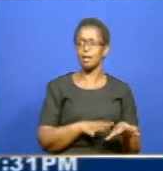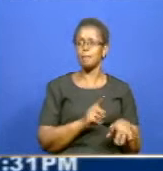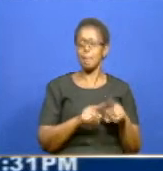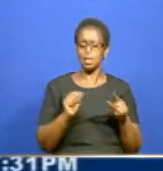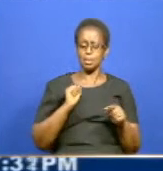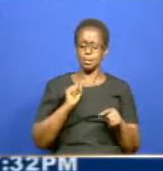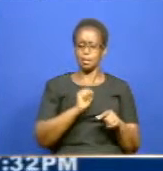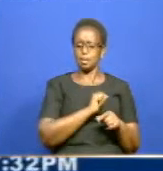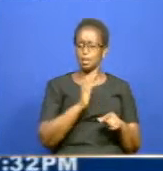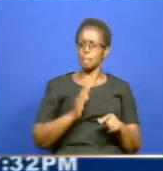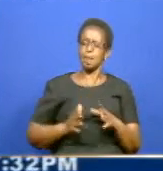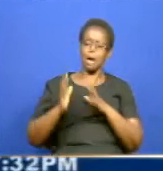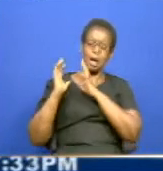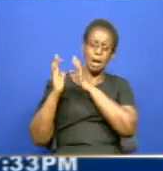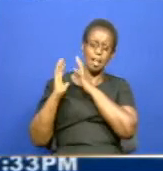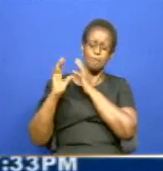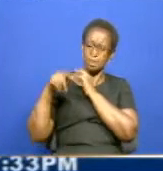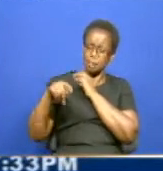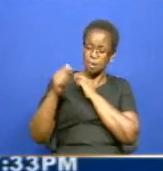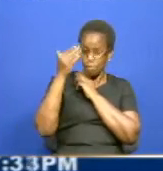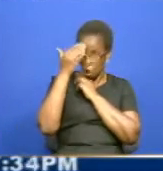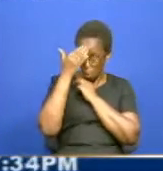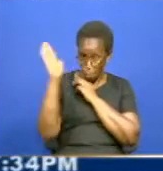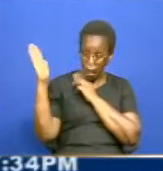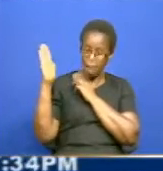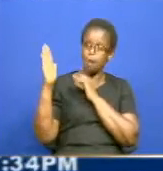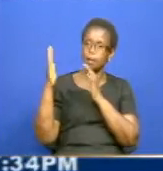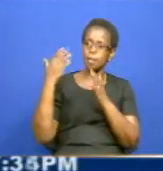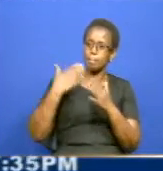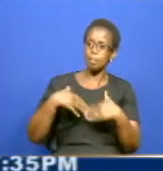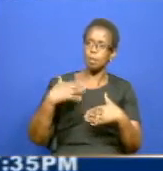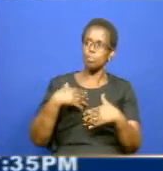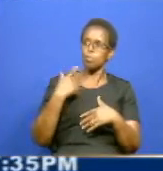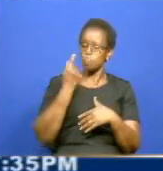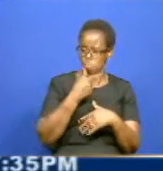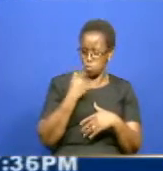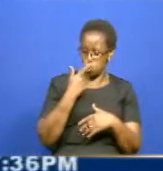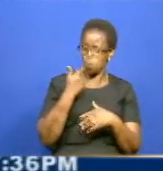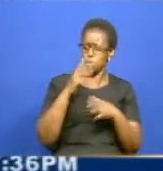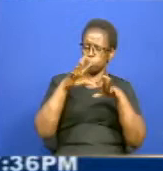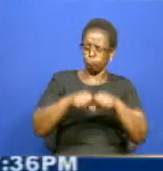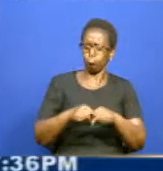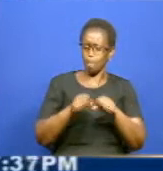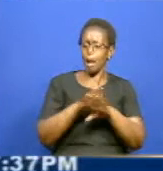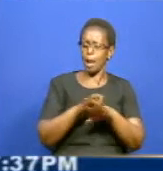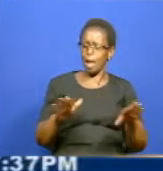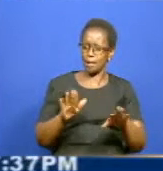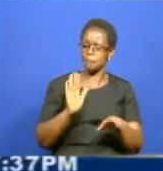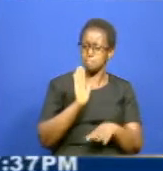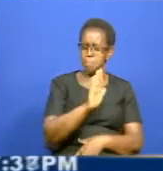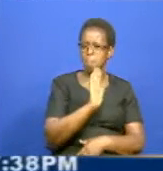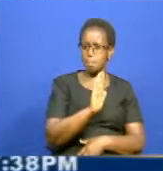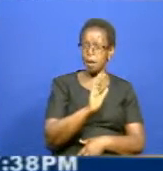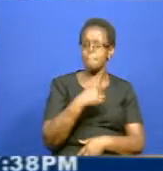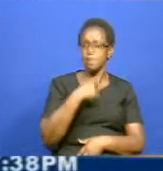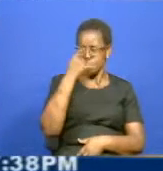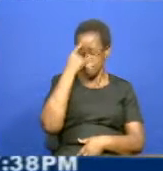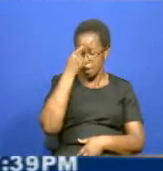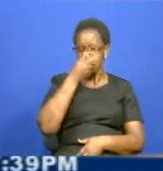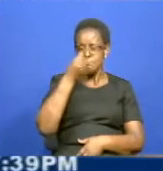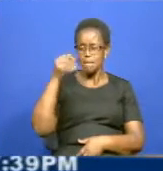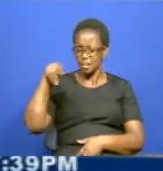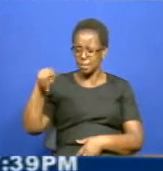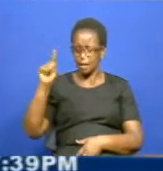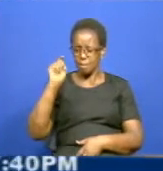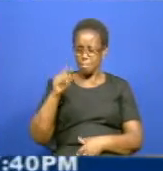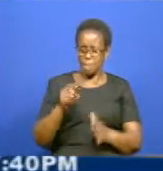Kilifi anajua vizuri watu wale ambao wamenyakua ardhi yao. Mimi naona ni vizuri angelisema wakati